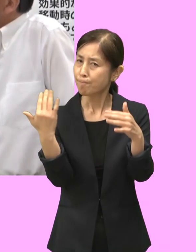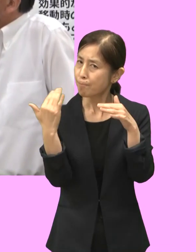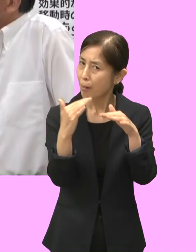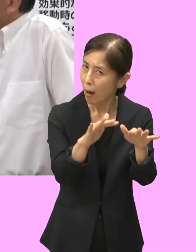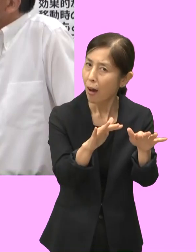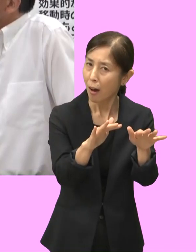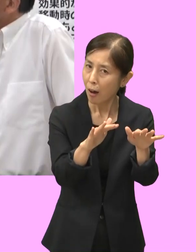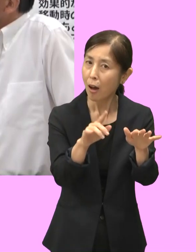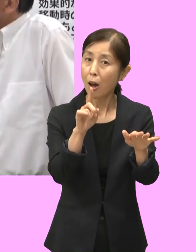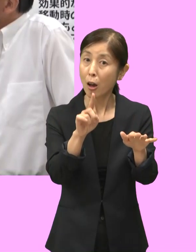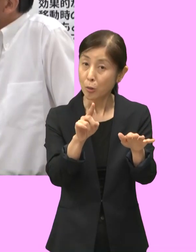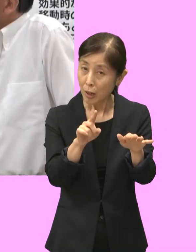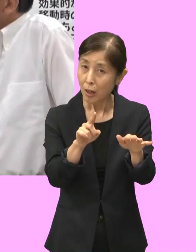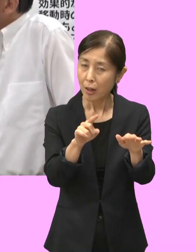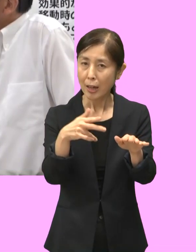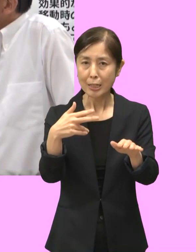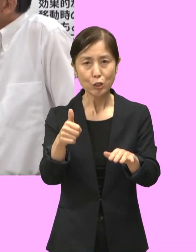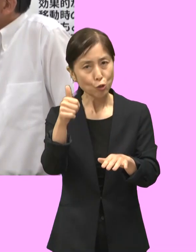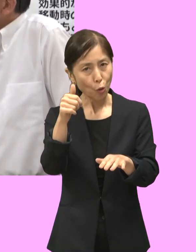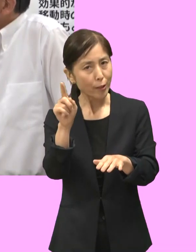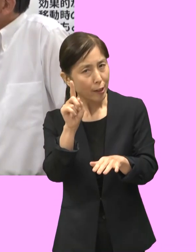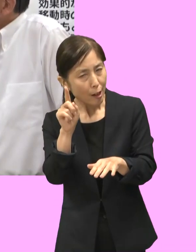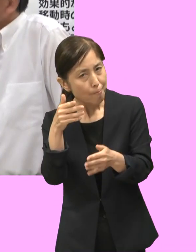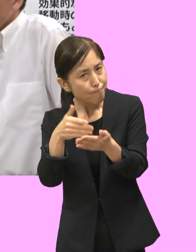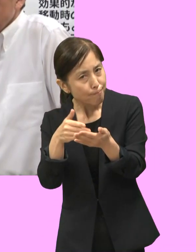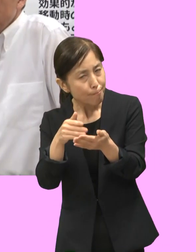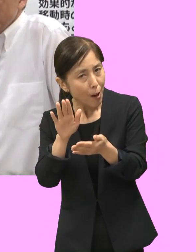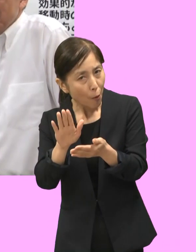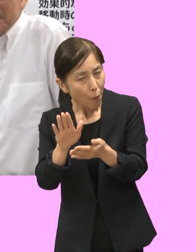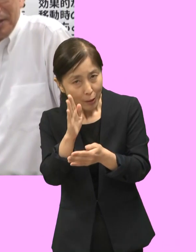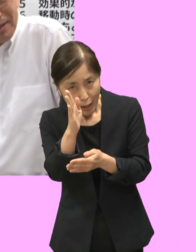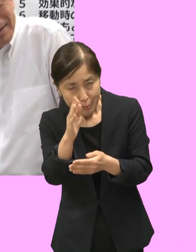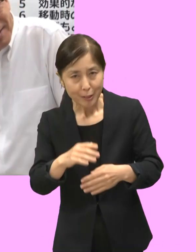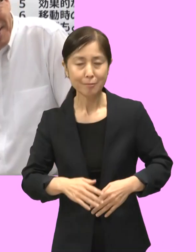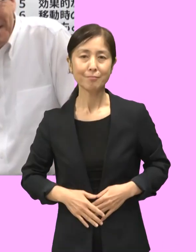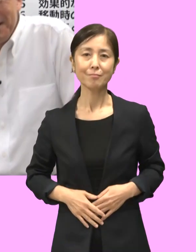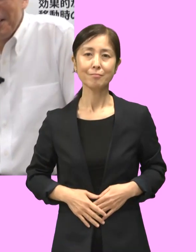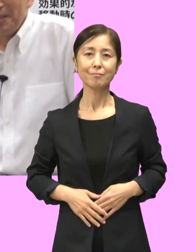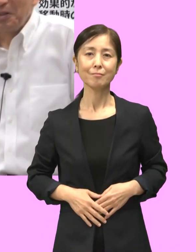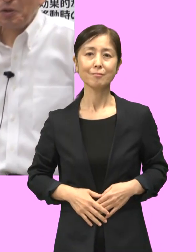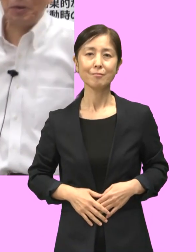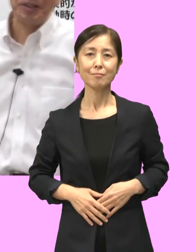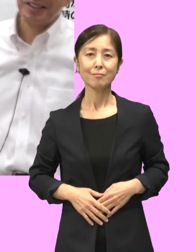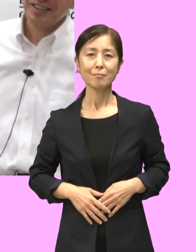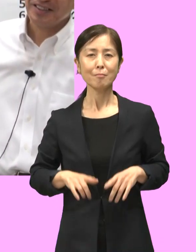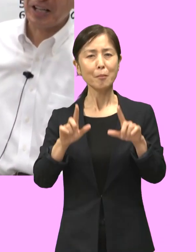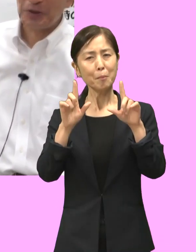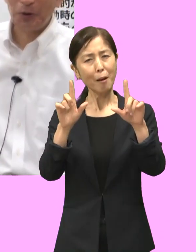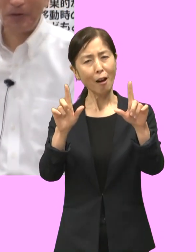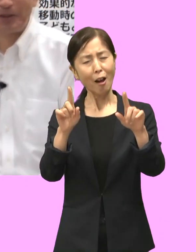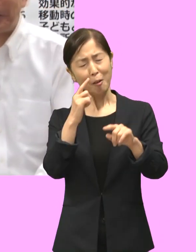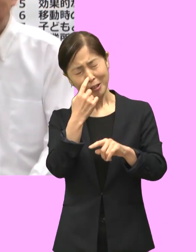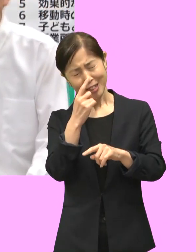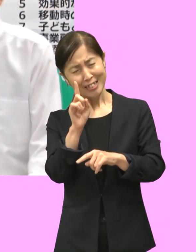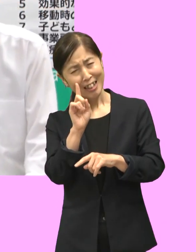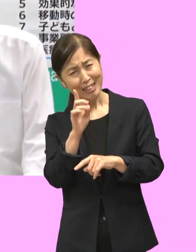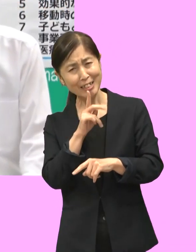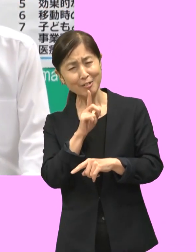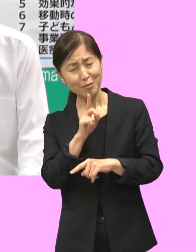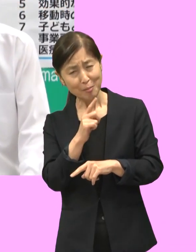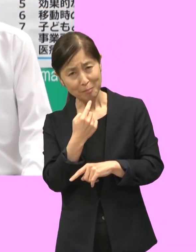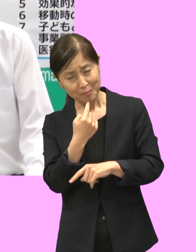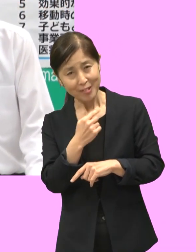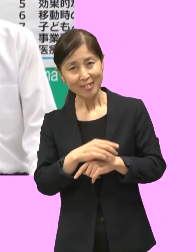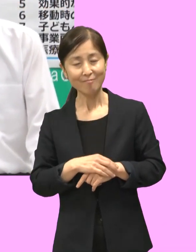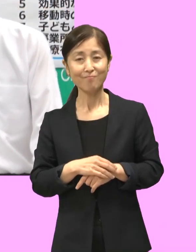ですが、はい、そのことに関して市長のコメントをいただいてもよろしいでしょうか。 まあ、何をコメントすればいいんですかね。